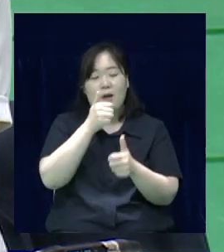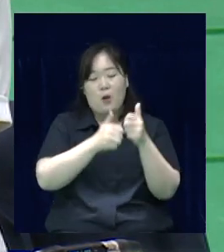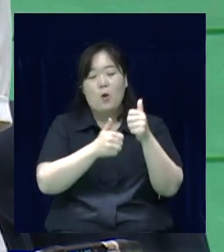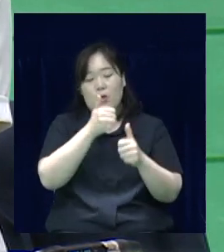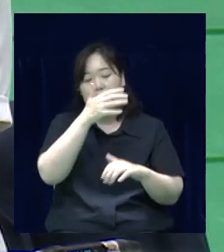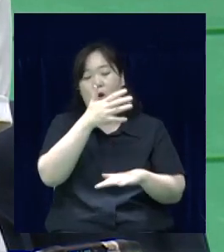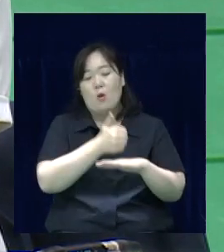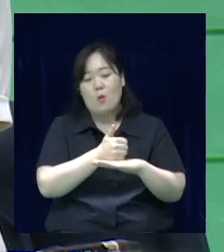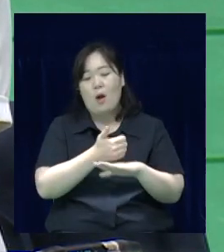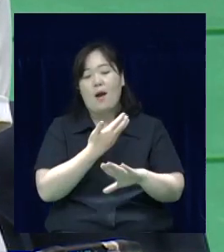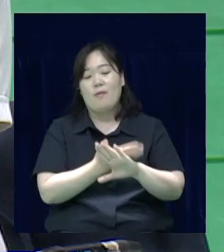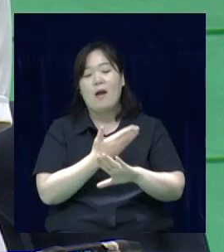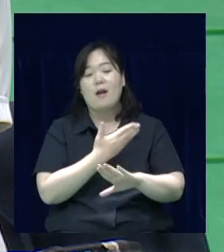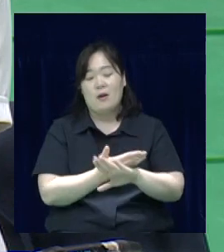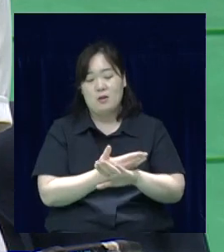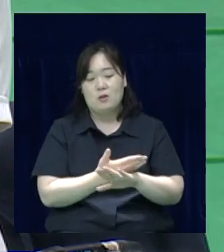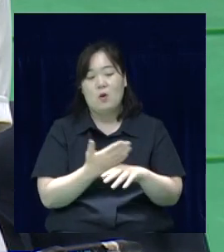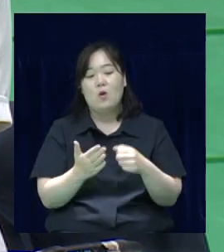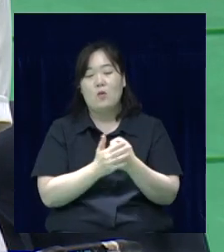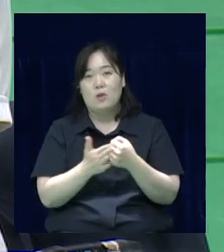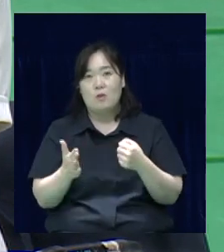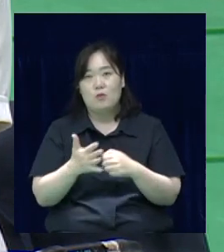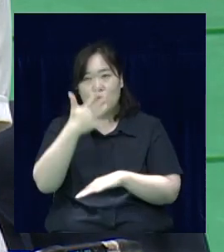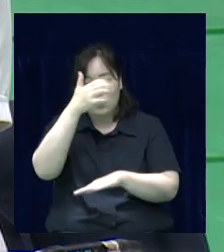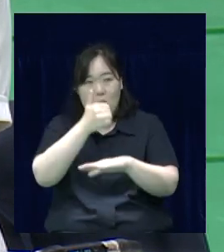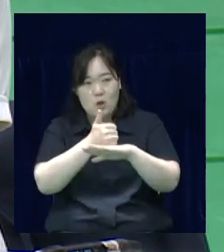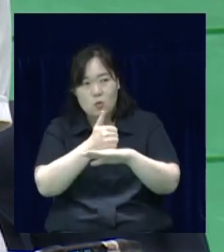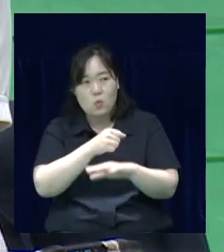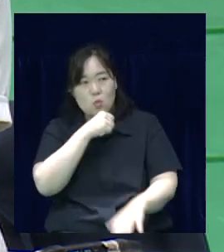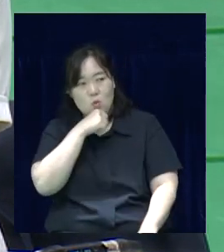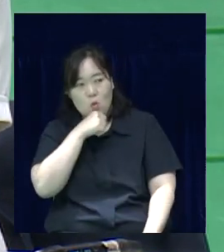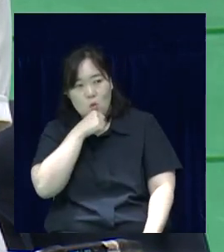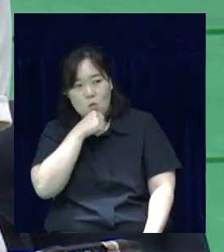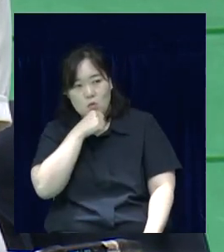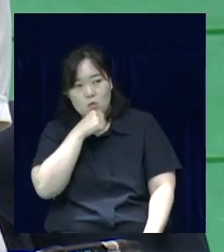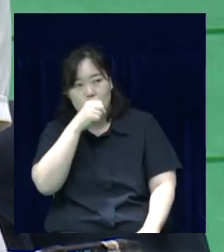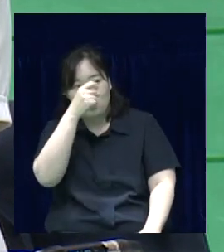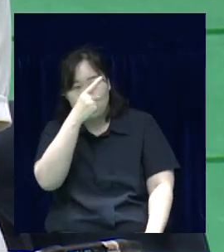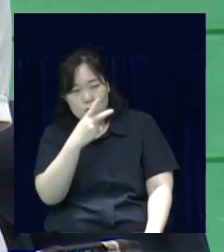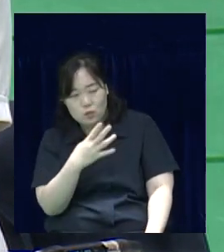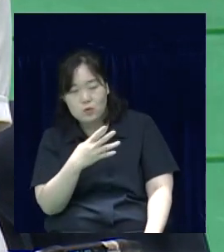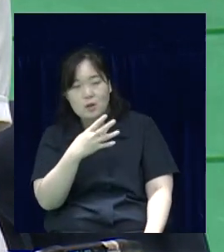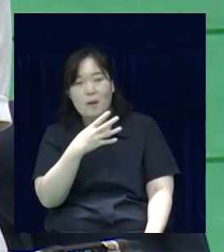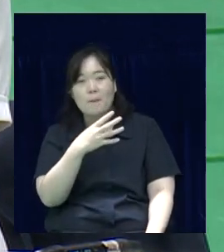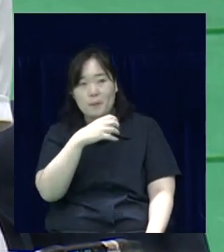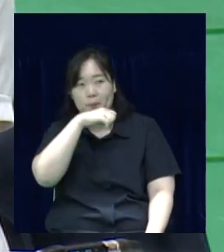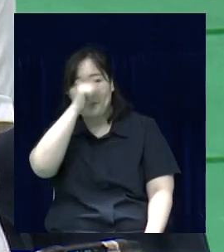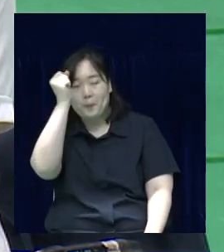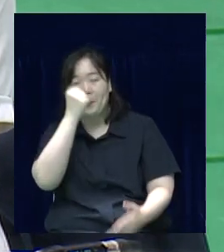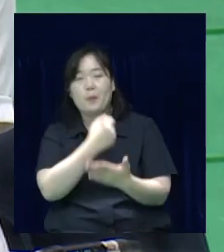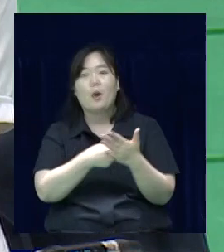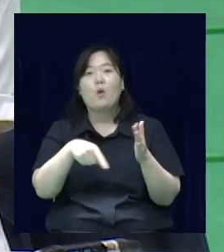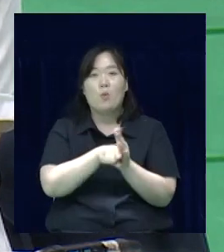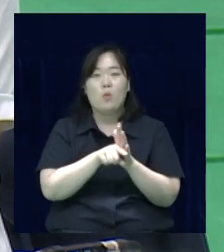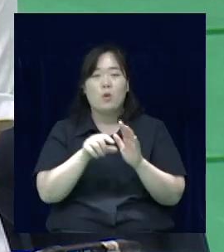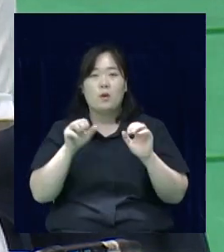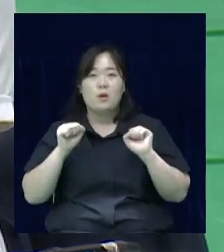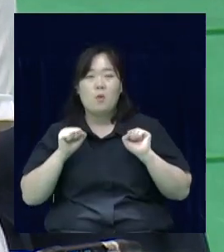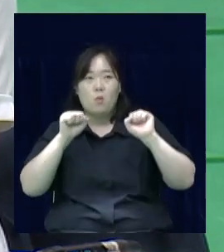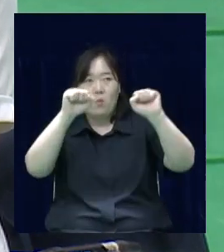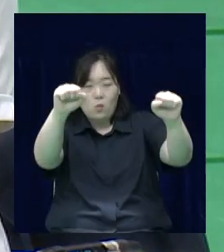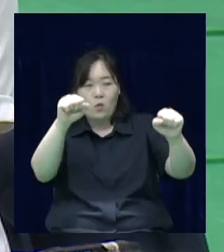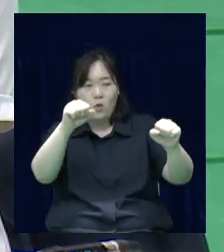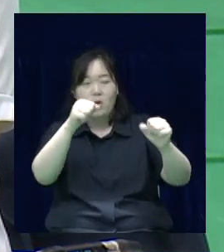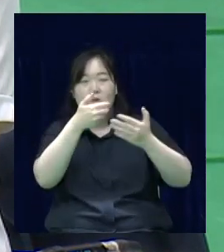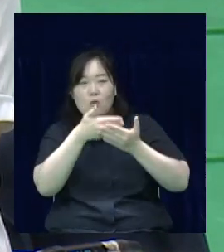이 최종 순위를 좀 확실하게 짓기 위해서는 이 다음에 웨이트에서의 좀 노림수를 확실하게 가져갈 필요가 있겠네요. 전략을 잘